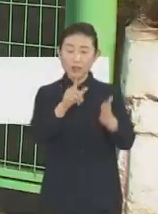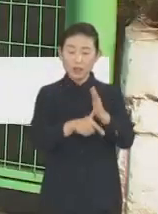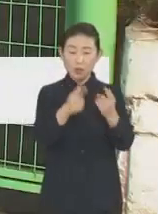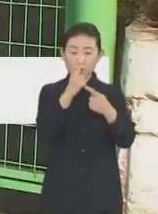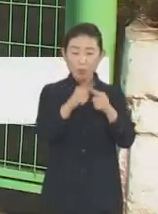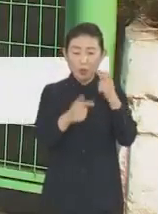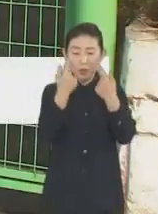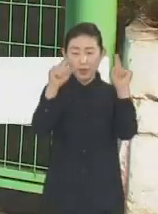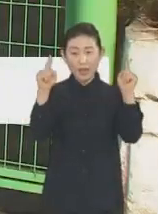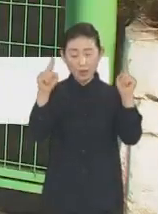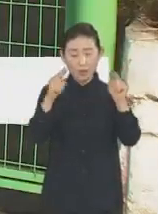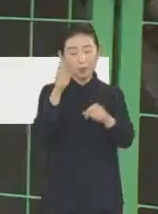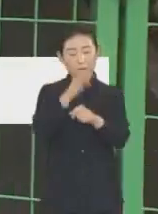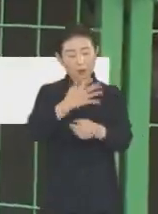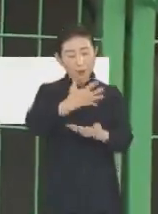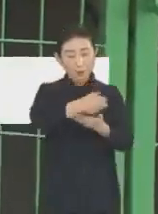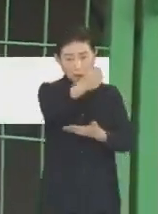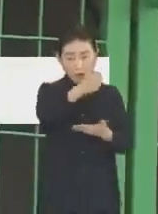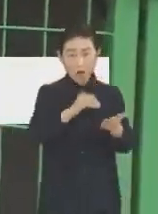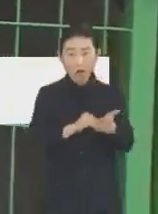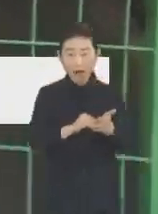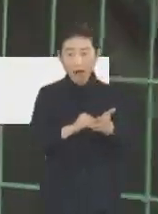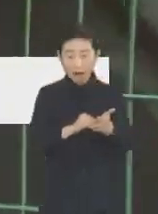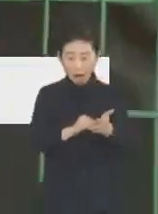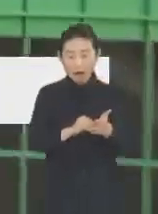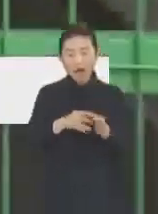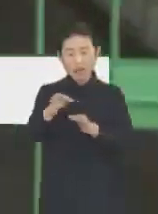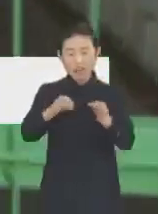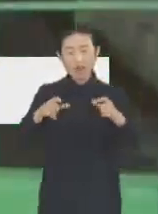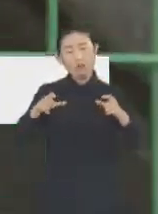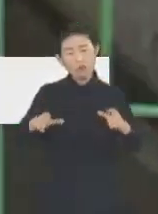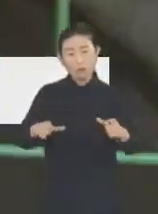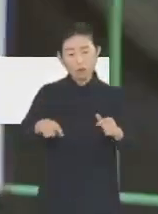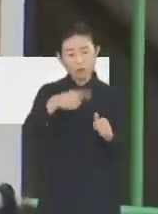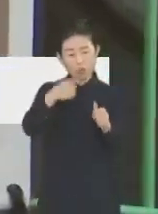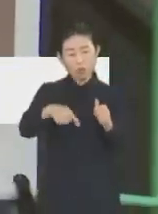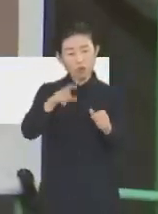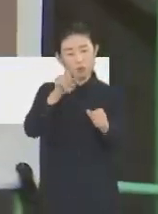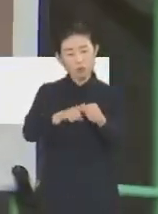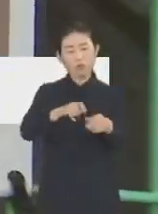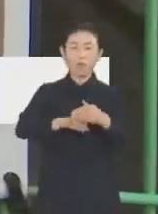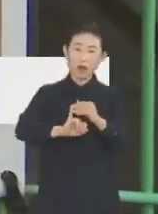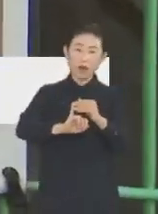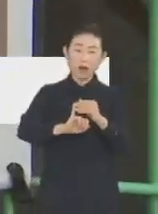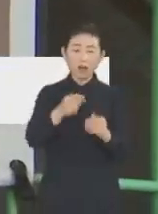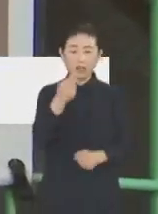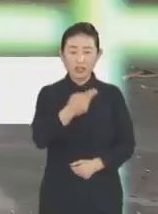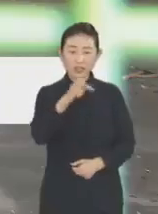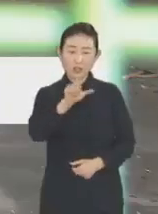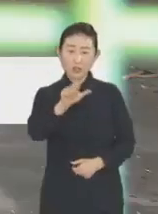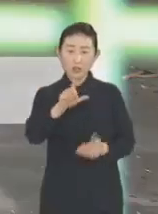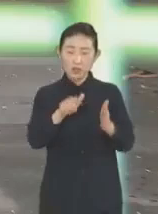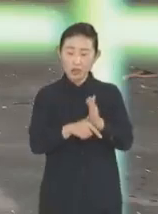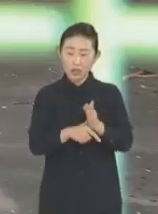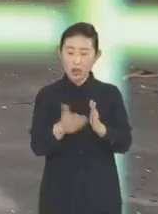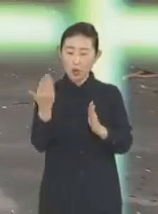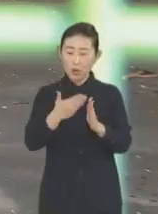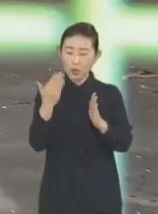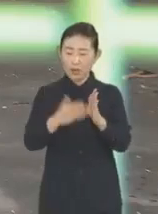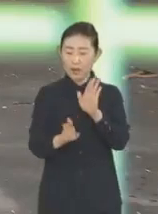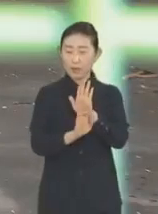모건대가 매입했습니다. 모건대는 이 시설이 상업지구로 교육시설로 활용할 수 없자 지난 2015년 공개 입찰을